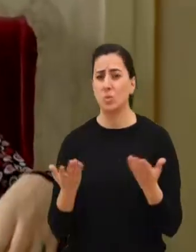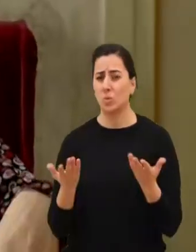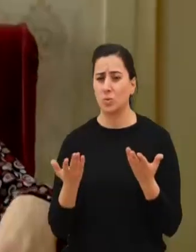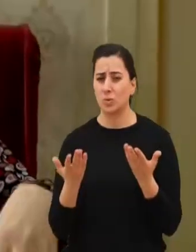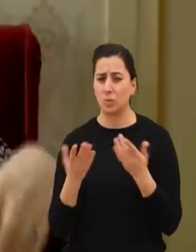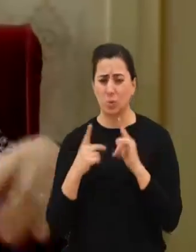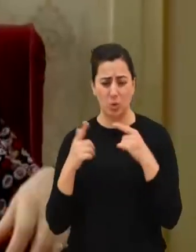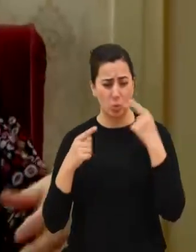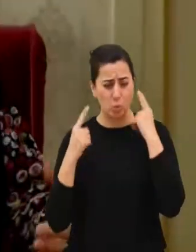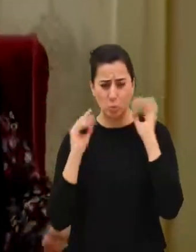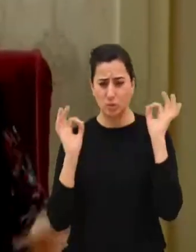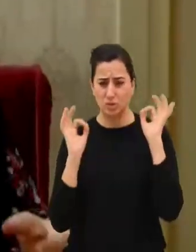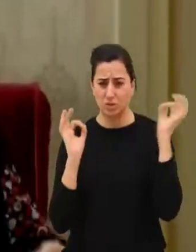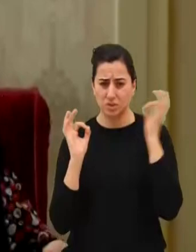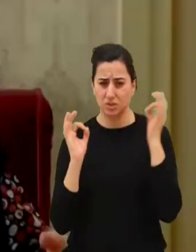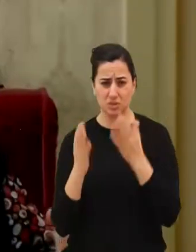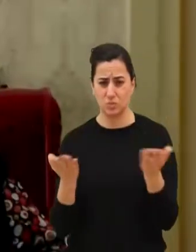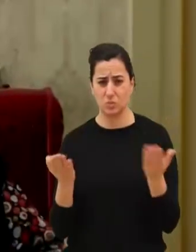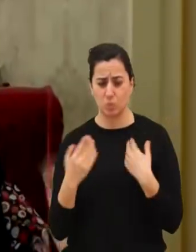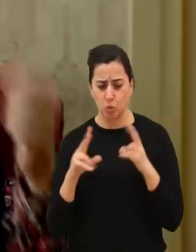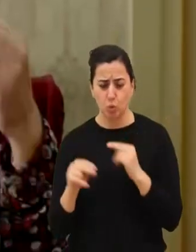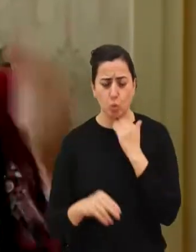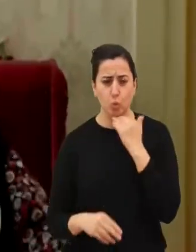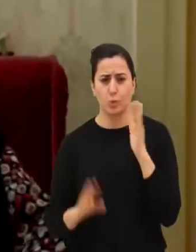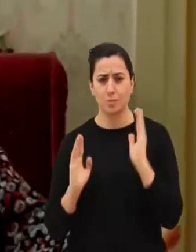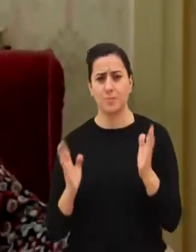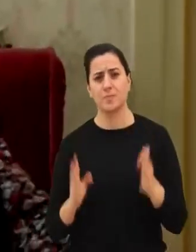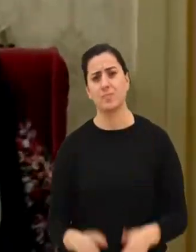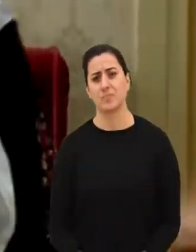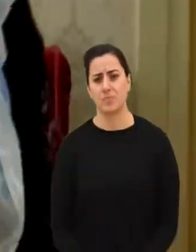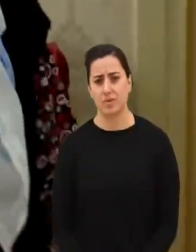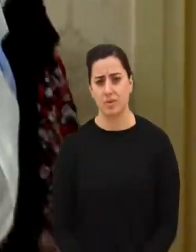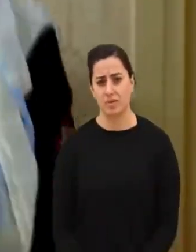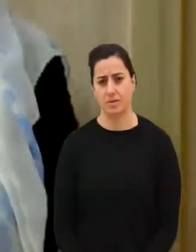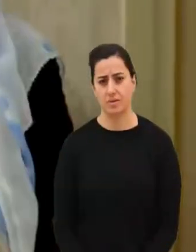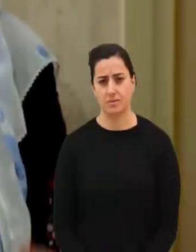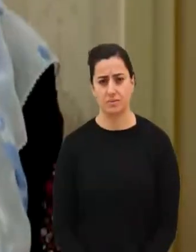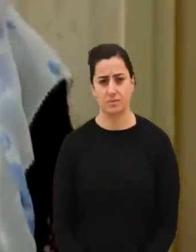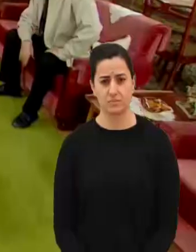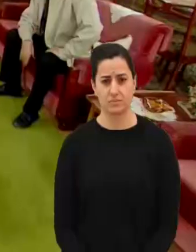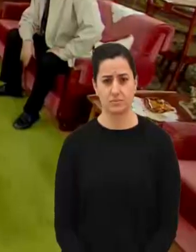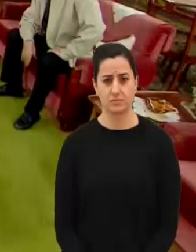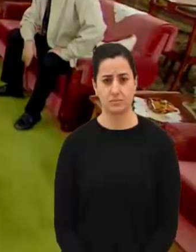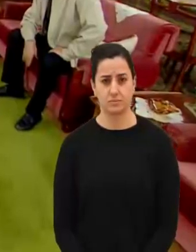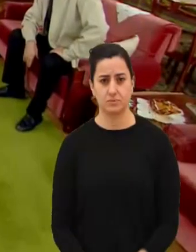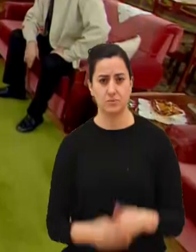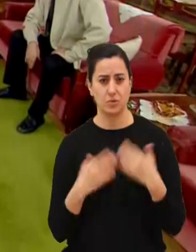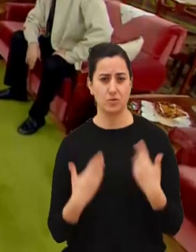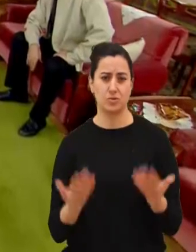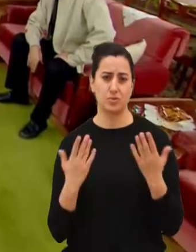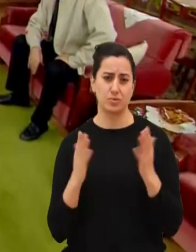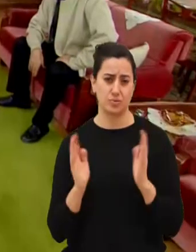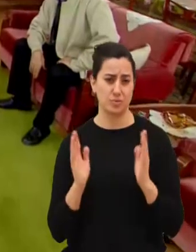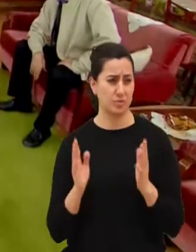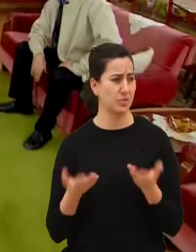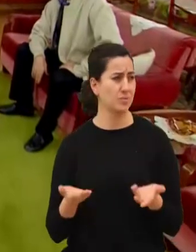oluyorsunuz böyle bre? Takır tukur takır tukur. Uyutturmadınız bir dakika insani bre. Ne oluyorsunuz böyle bre?